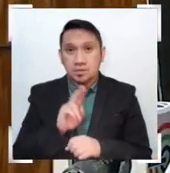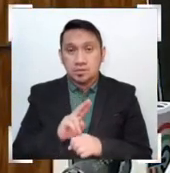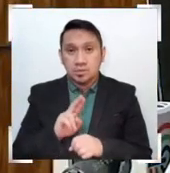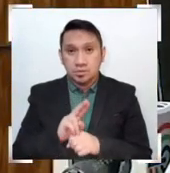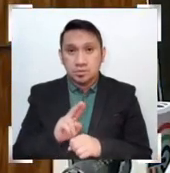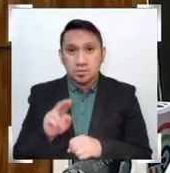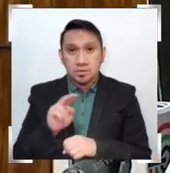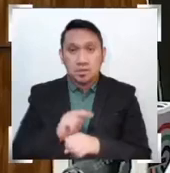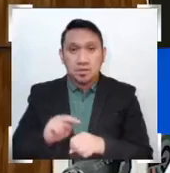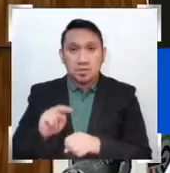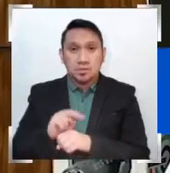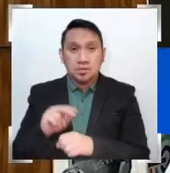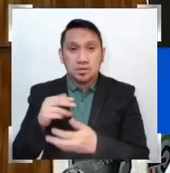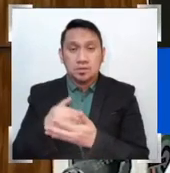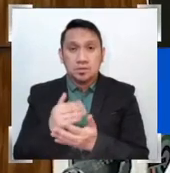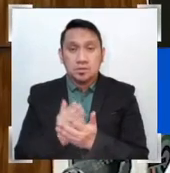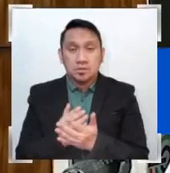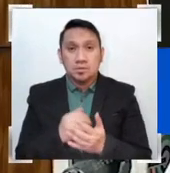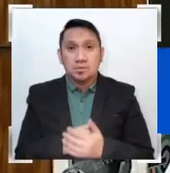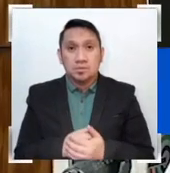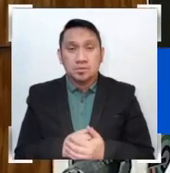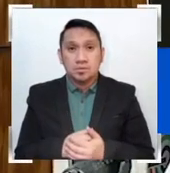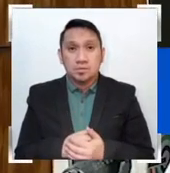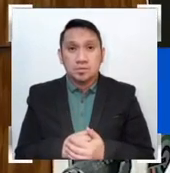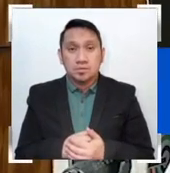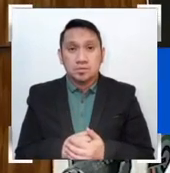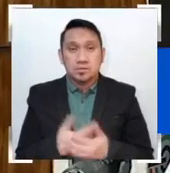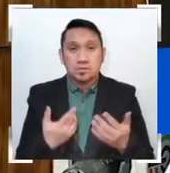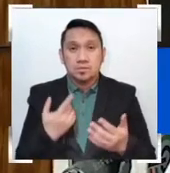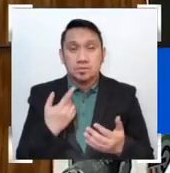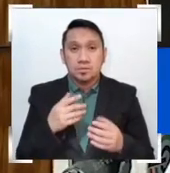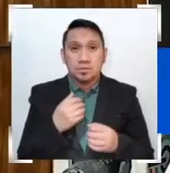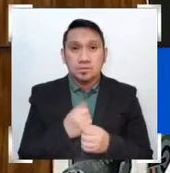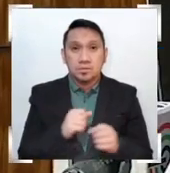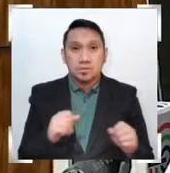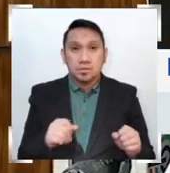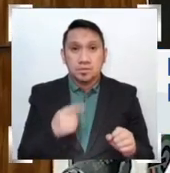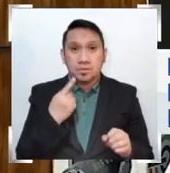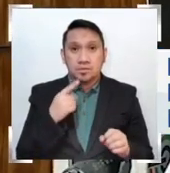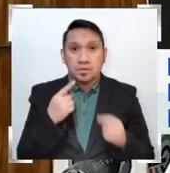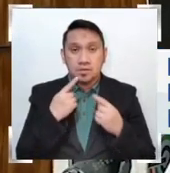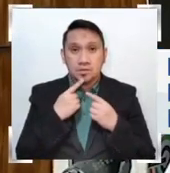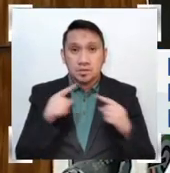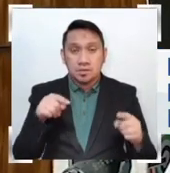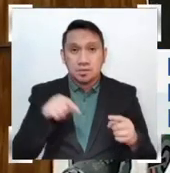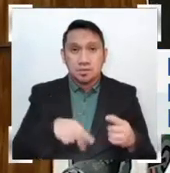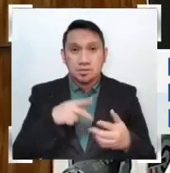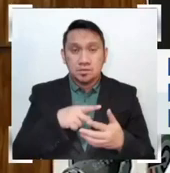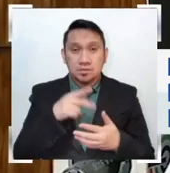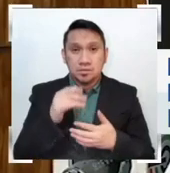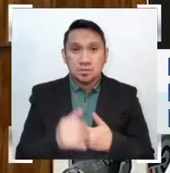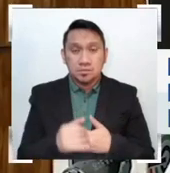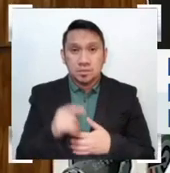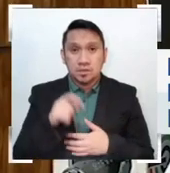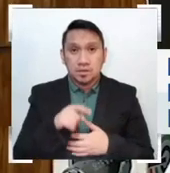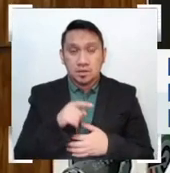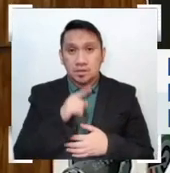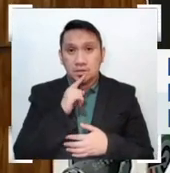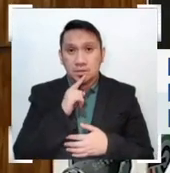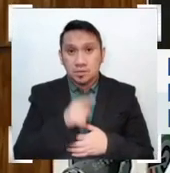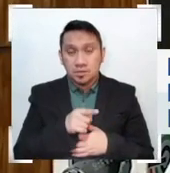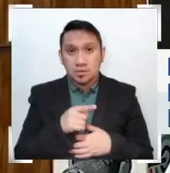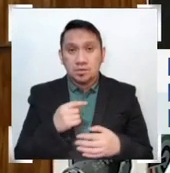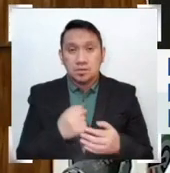bill, we will put in place safety nets that will be the success of this project. Dapat masiguro na ang batas na maglilikha